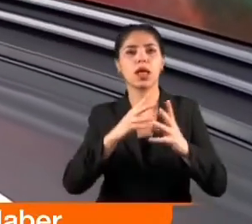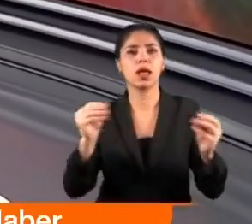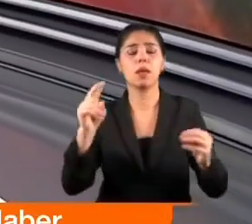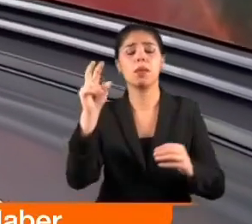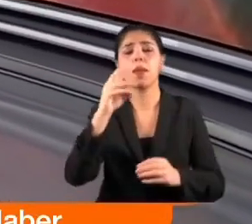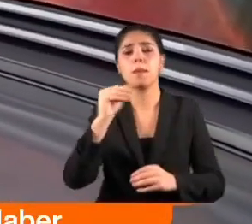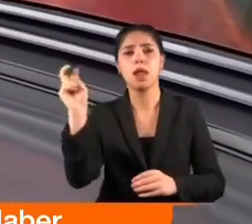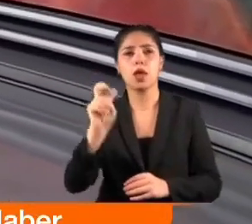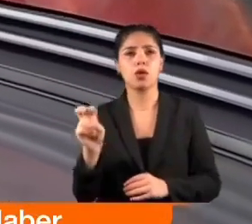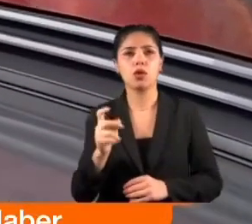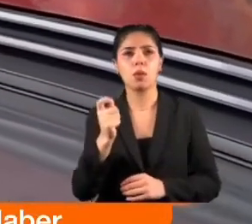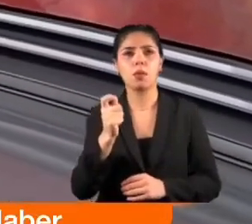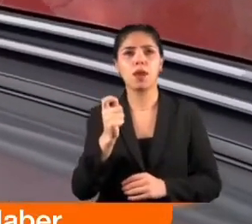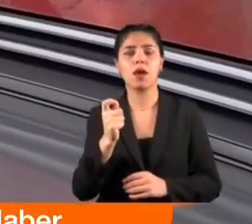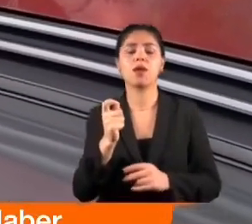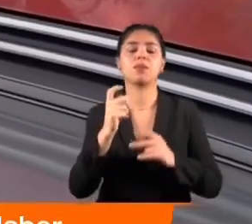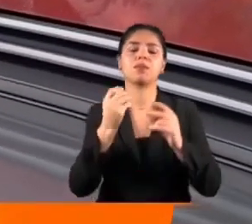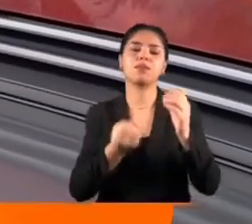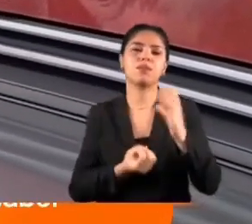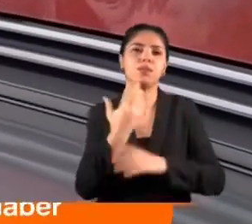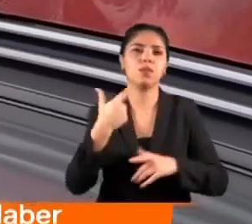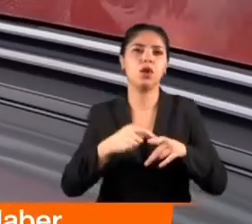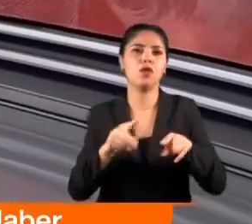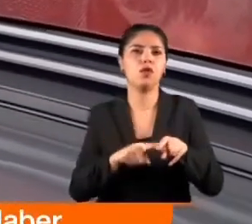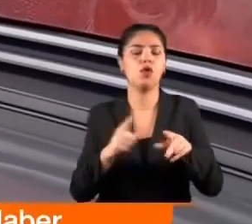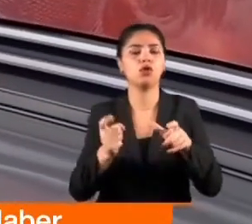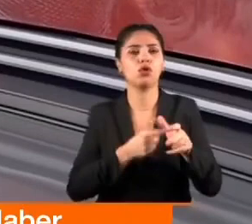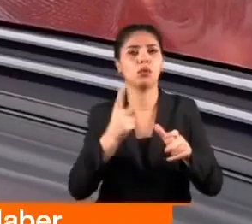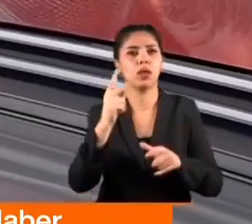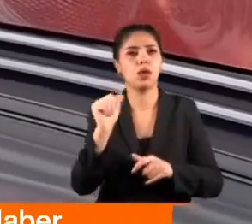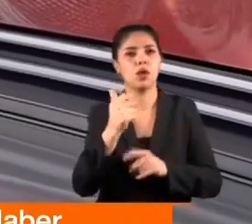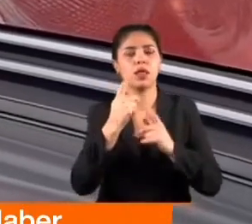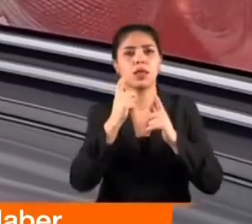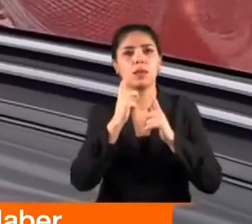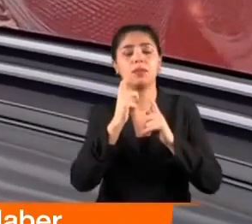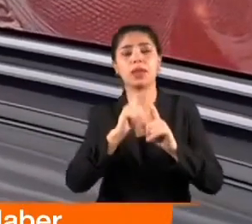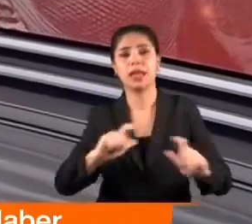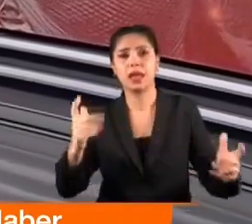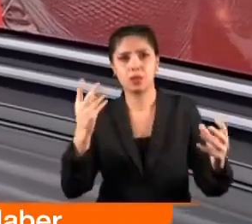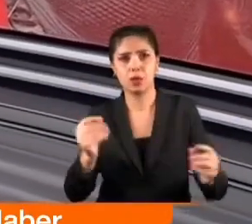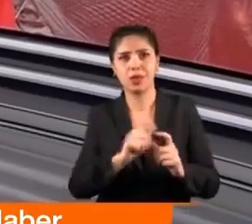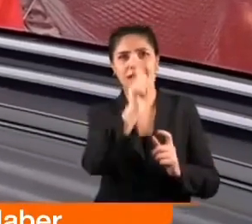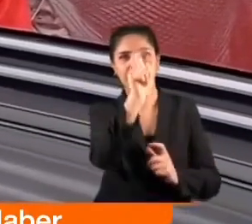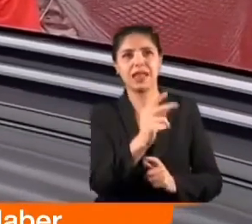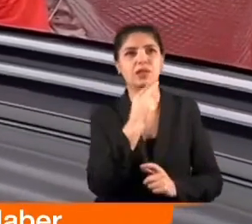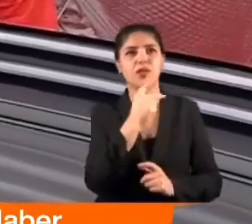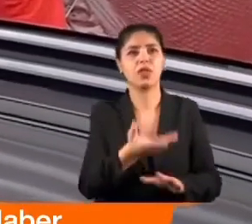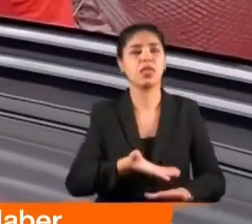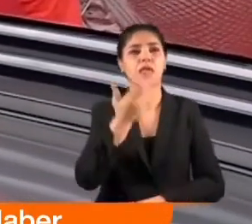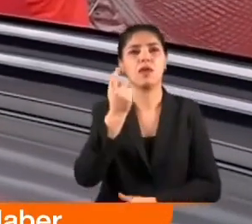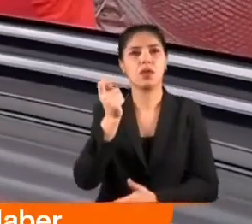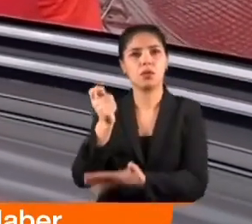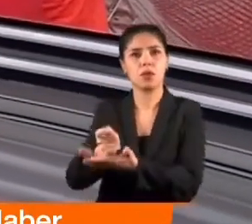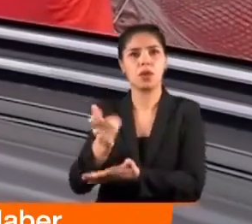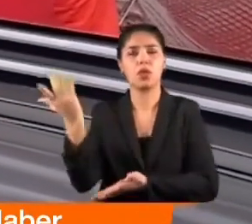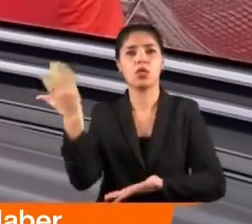Kaybettiği milyon dolarlarla ortaya çıkan fon soruşturmasında bugün iki önemli gelişme oldu. Seçil Erzan'ın alacağından fazla para verdiğini, hatta